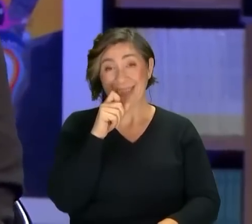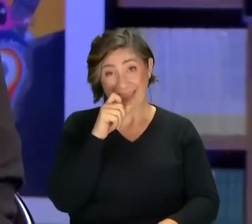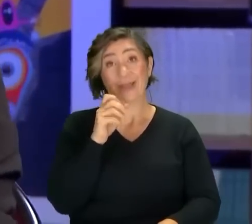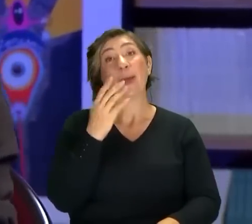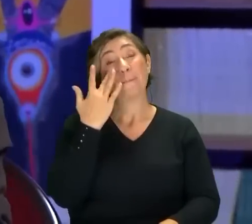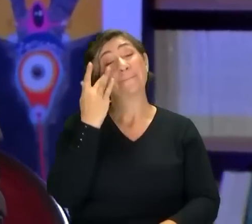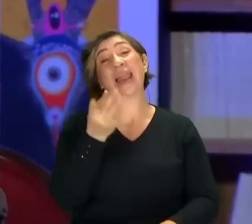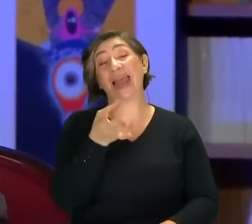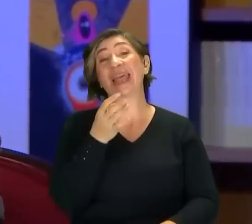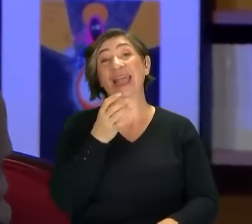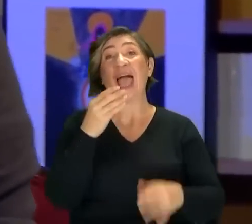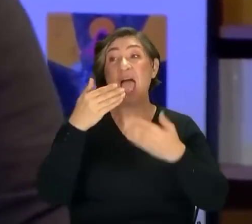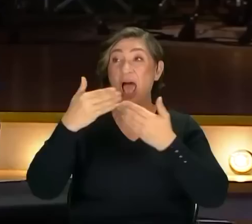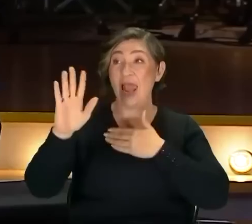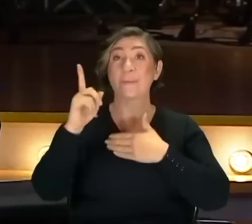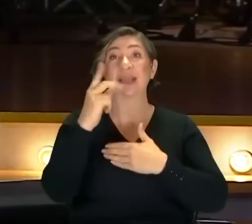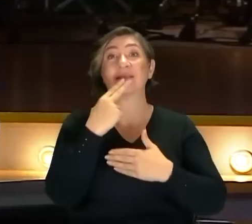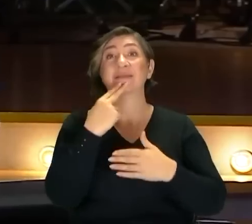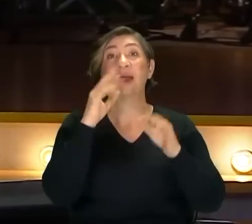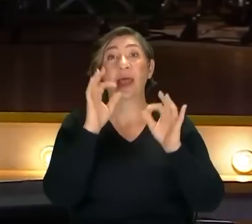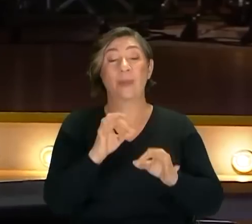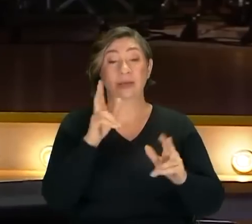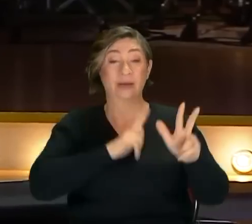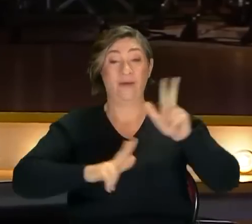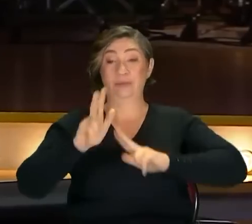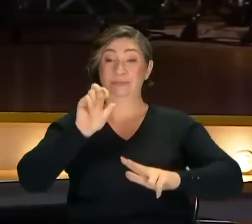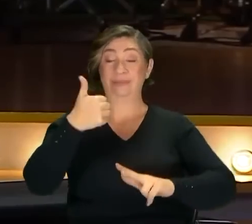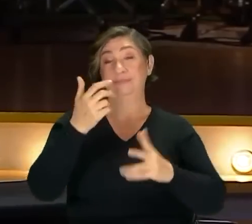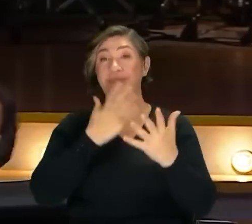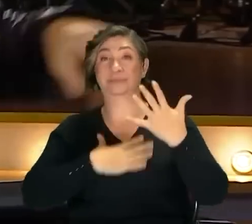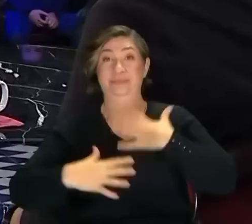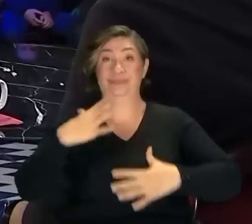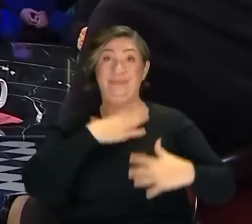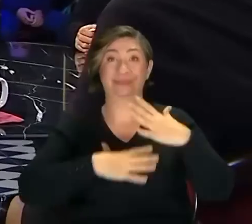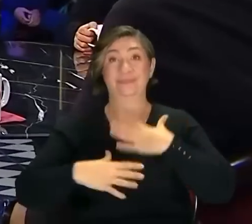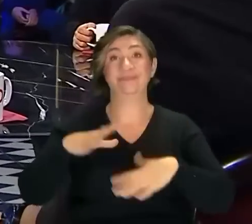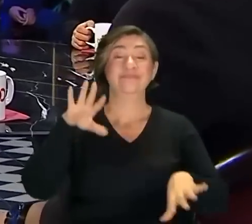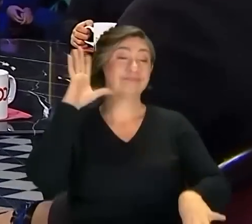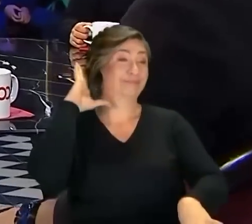metni belli oluyor zaten. Ya ayrılan yani. Bir kadın zaten hemen bu entarileri giyer